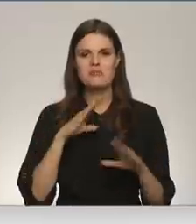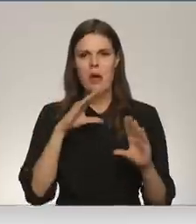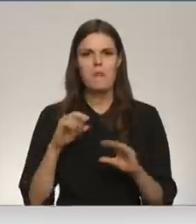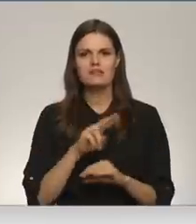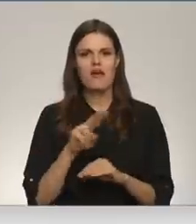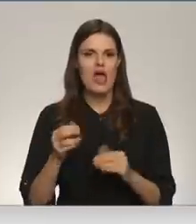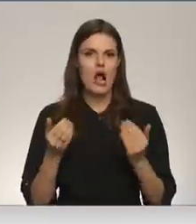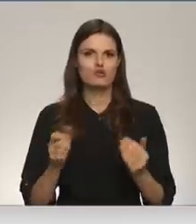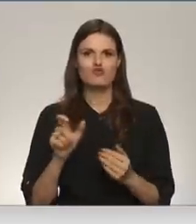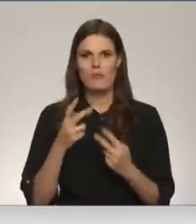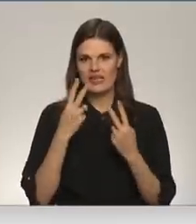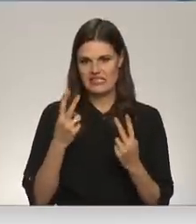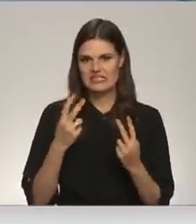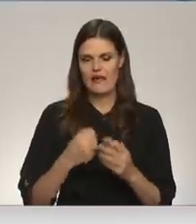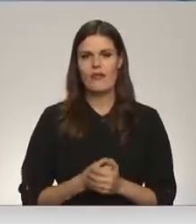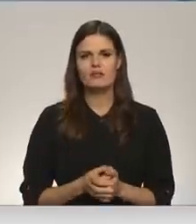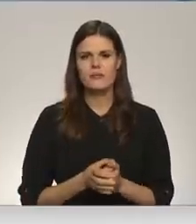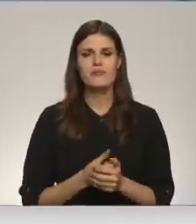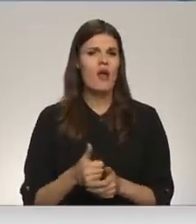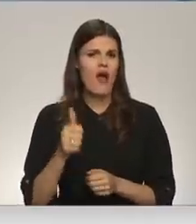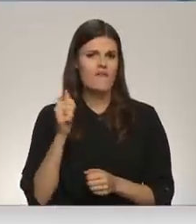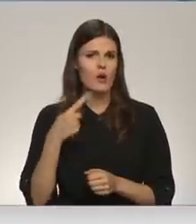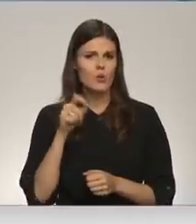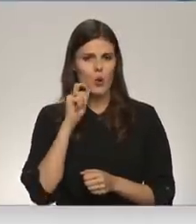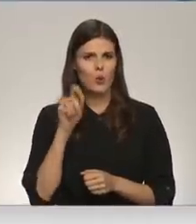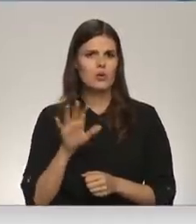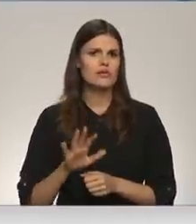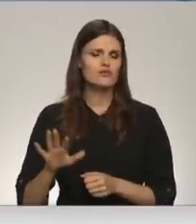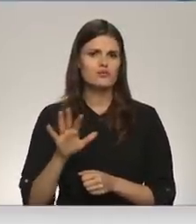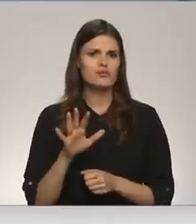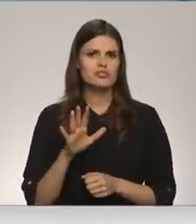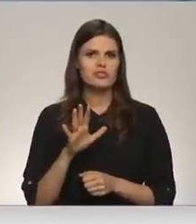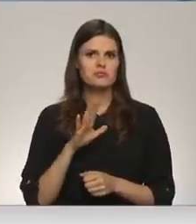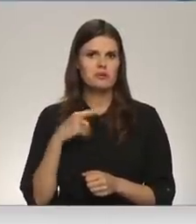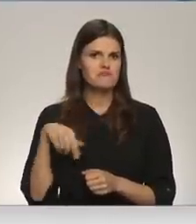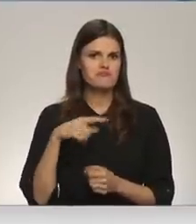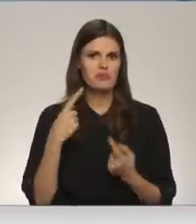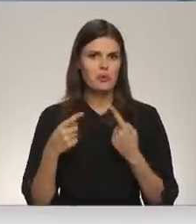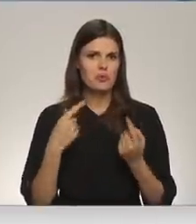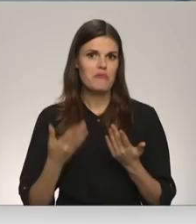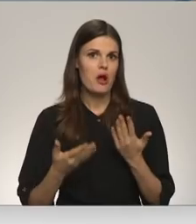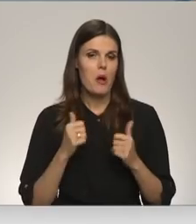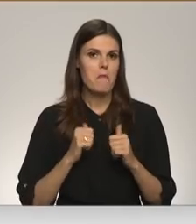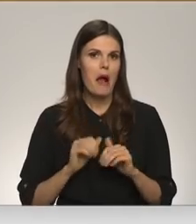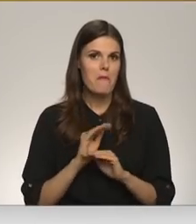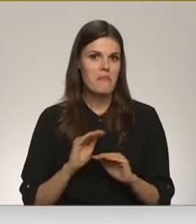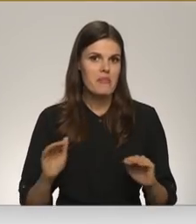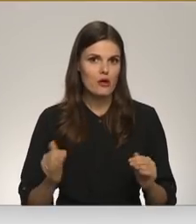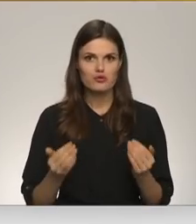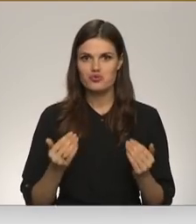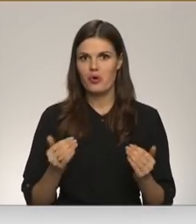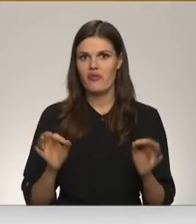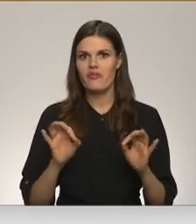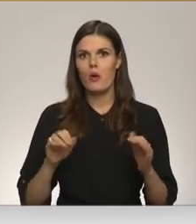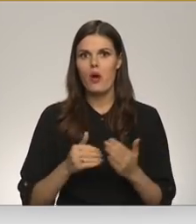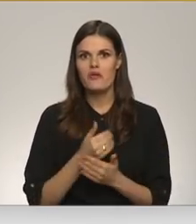šobrīd jau sāk izskatīties. Vakardien no Ukrainas puses izskanēja runas par iespējamu pamieru. Šodien mēs neko tādu